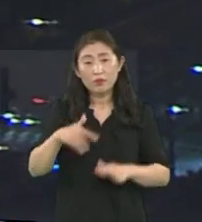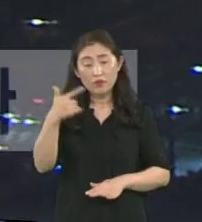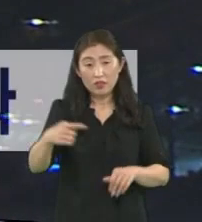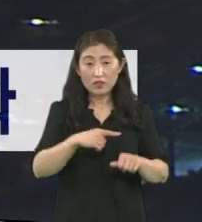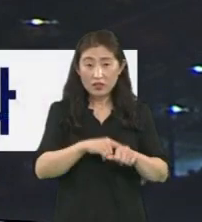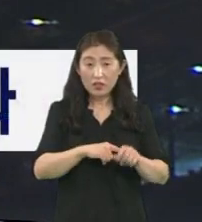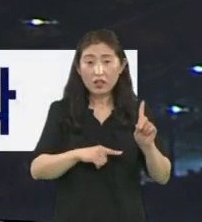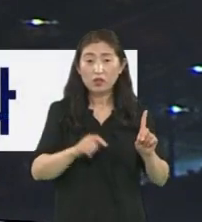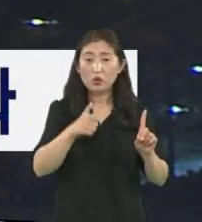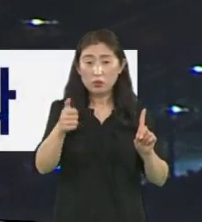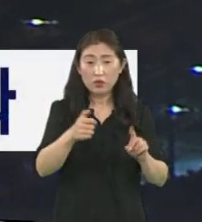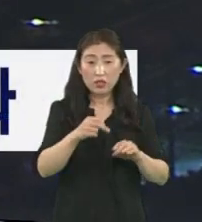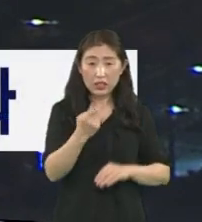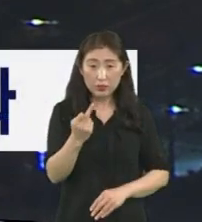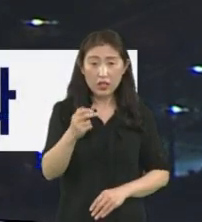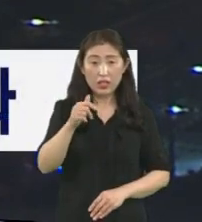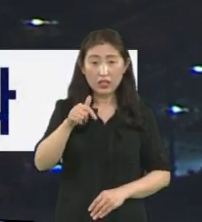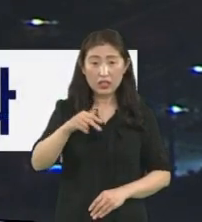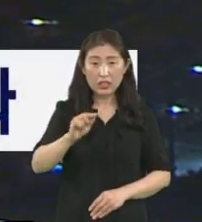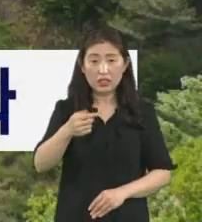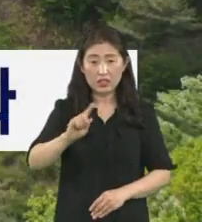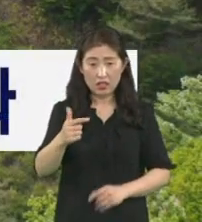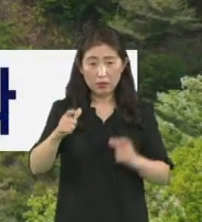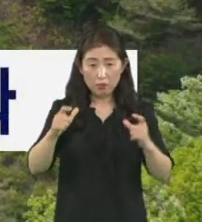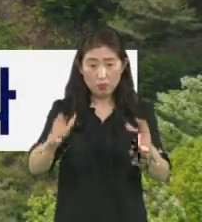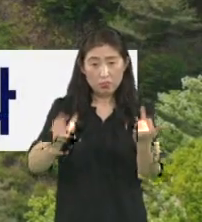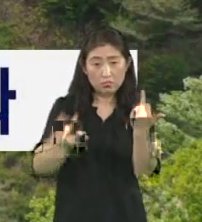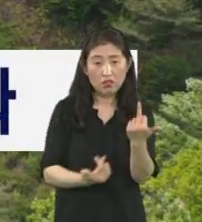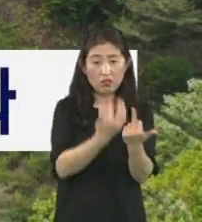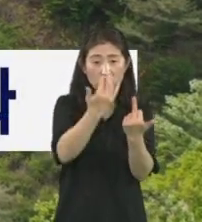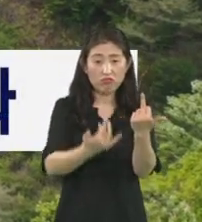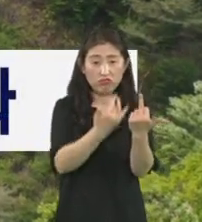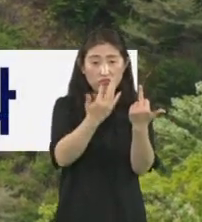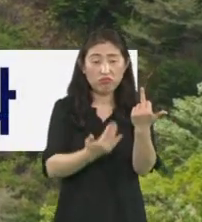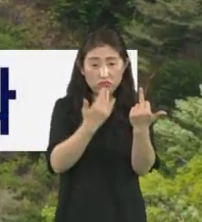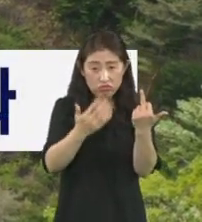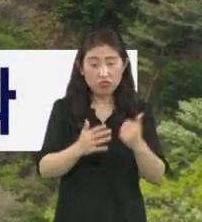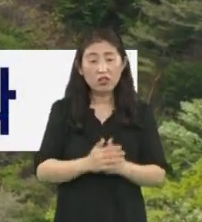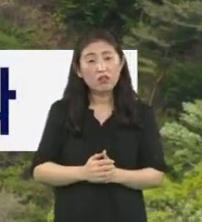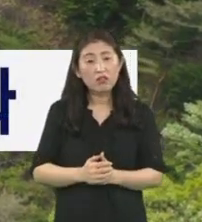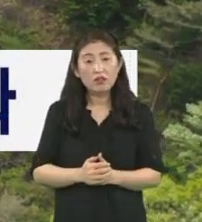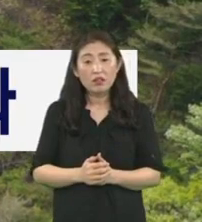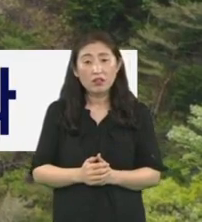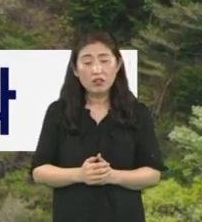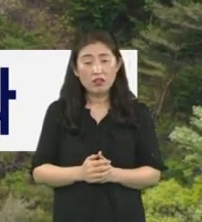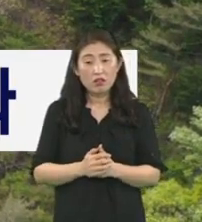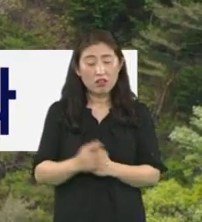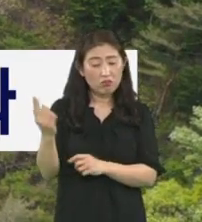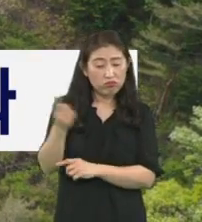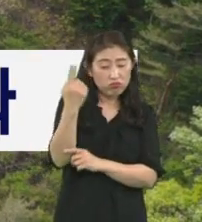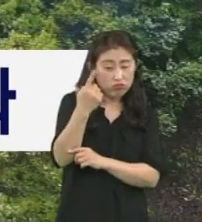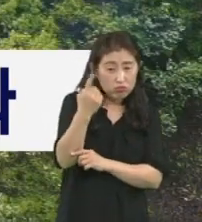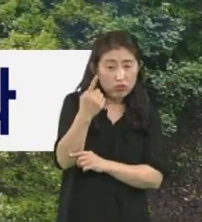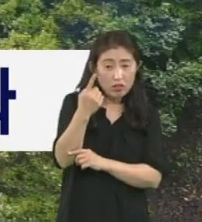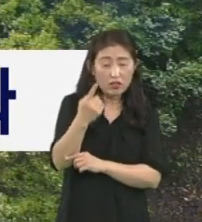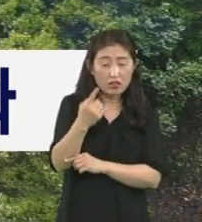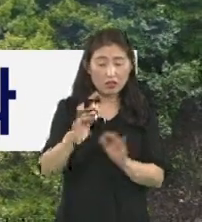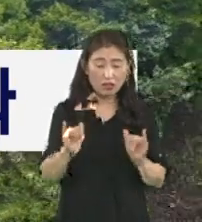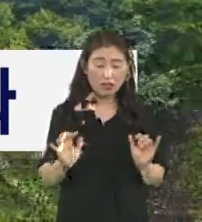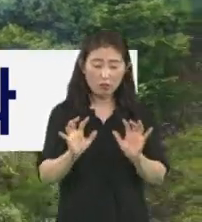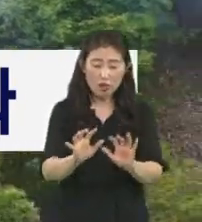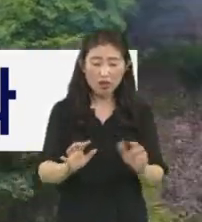오늘 오후 1시 50분쯤 금산군 진산면의 한 야산에서 불이 나 산림당국이 진화헬기 한 대와 인력